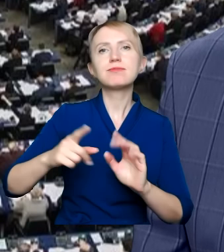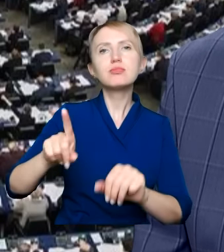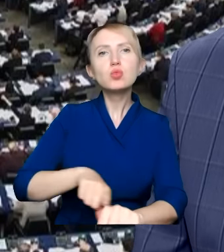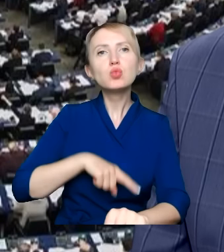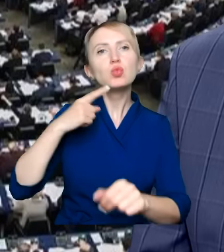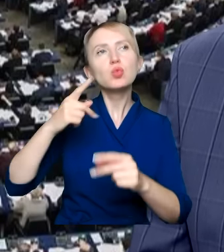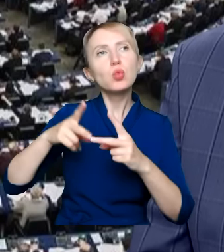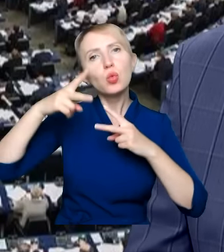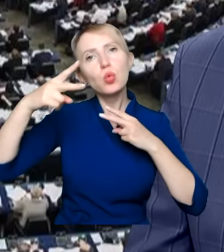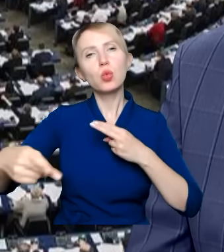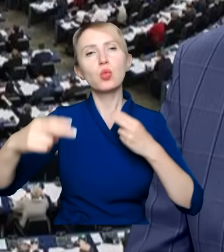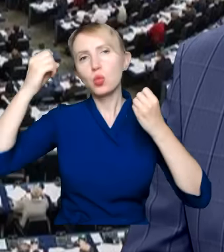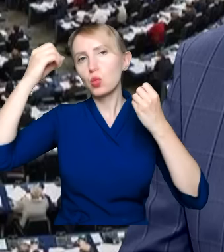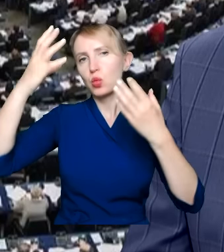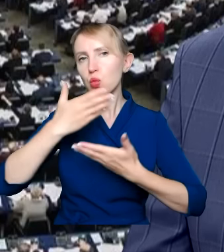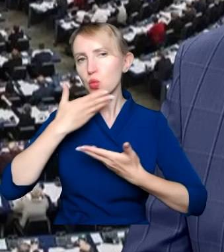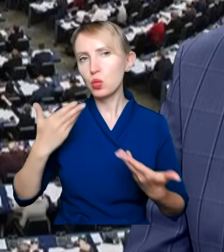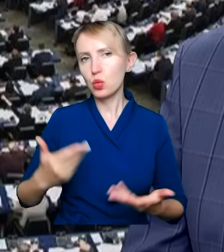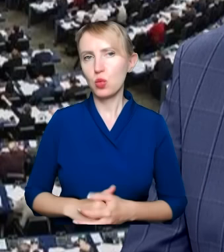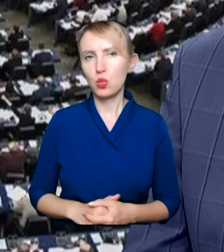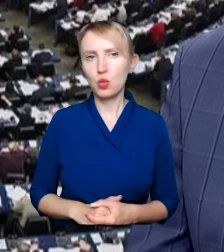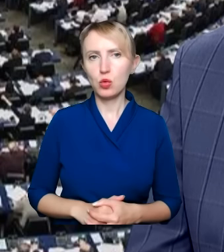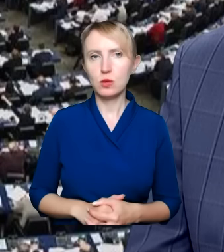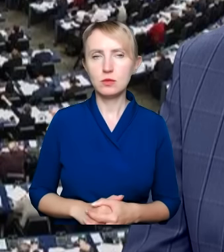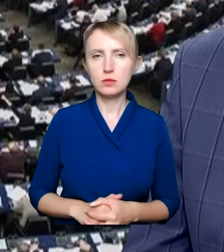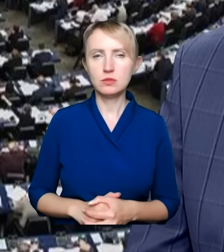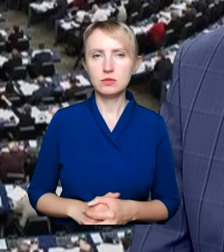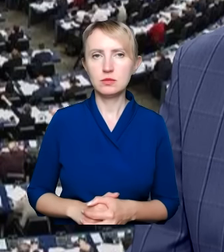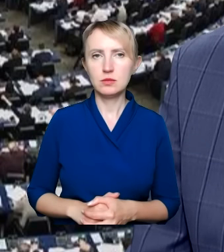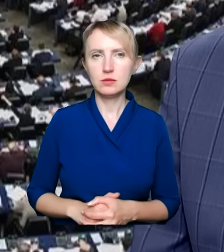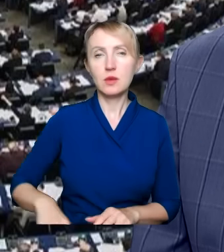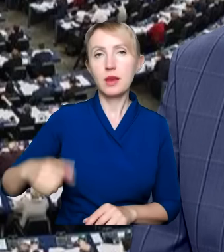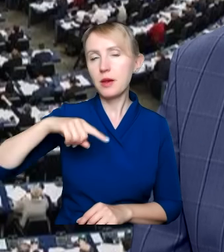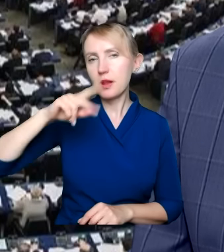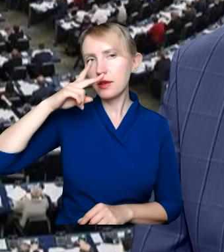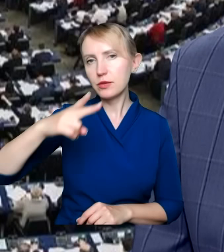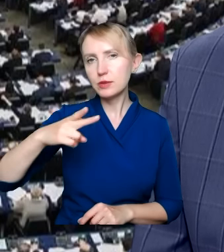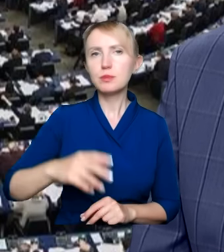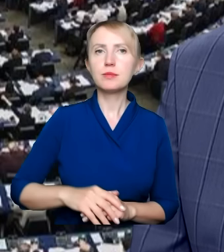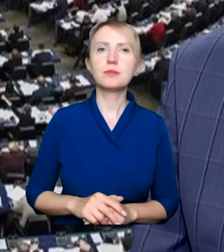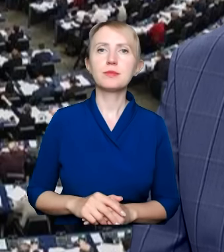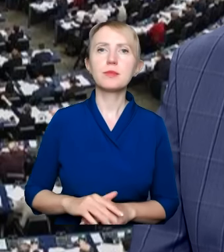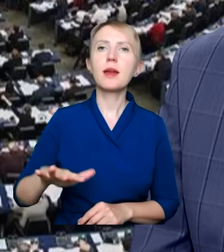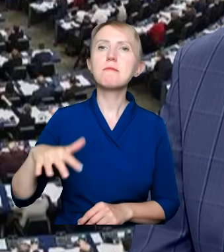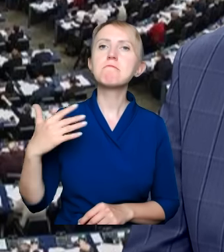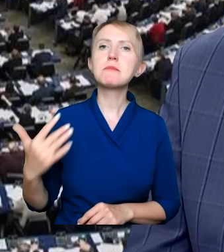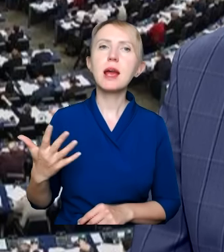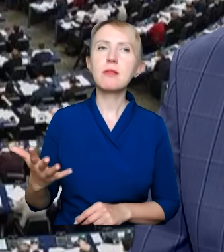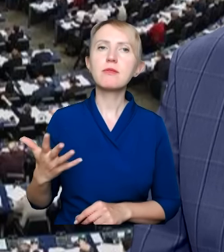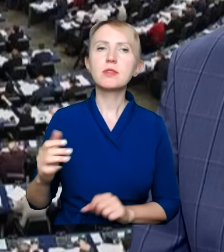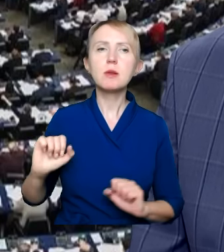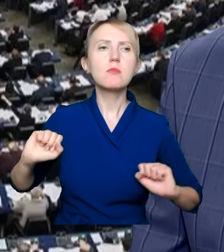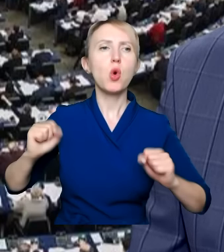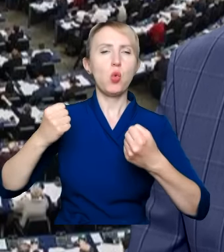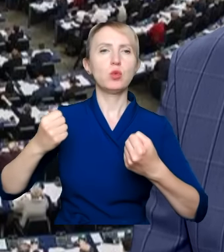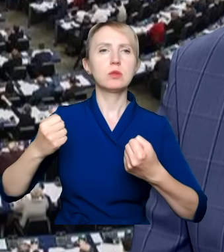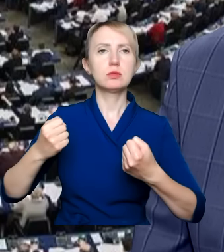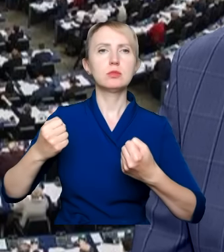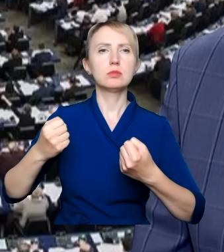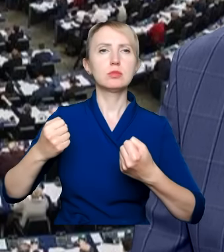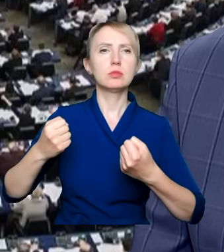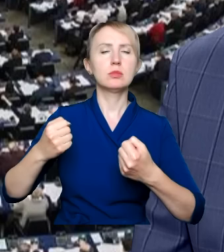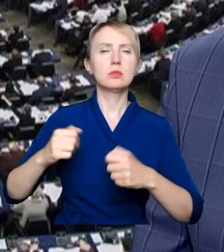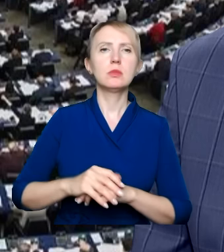z kulturą tutaj To co widzimy czyli taki powiedzmy prawicowy bunt który nazywany jest przez